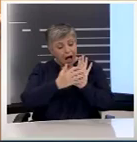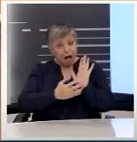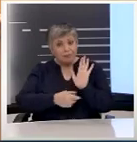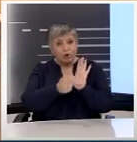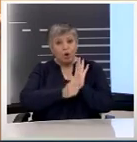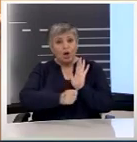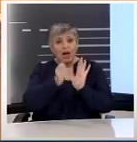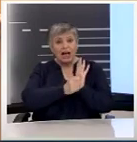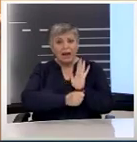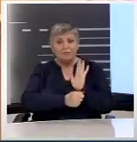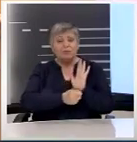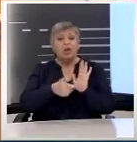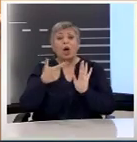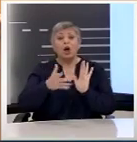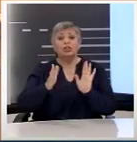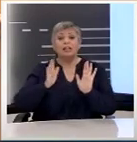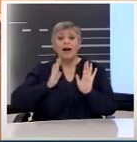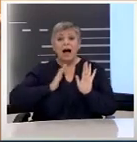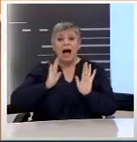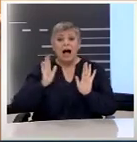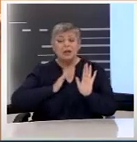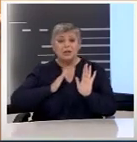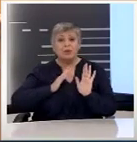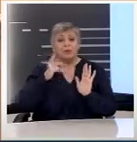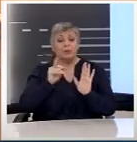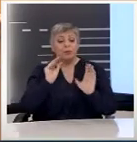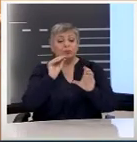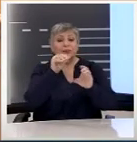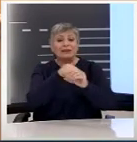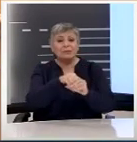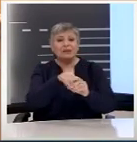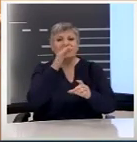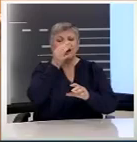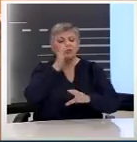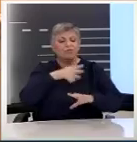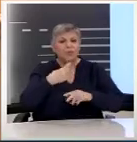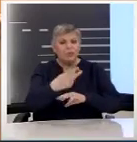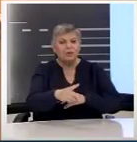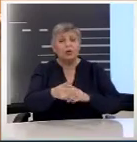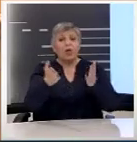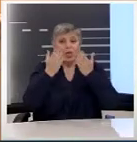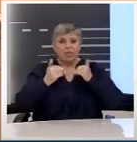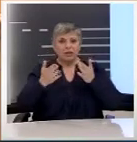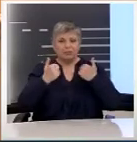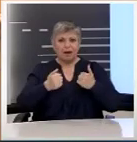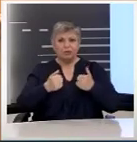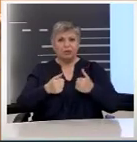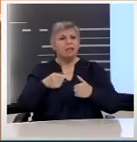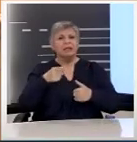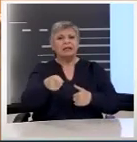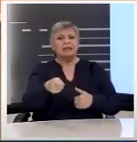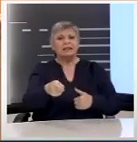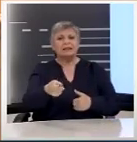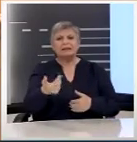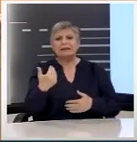αυτούργοι, δεν το καταλαβαίνετε. Και λέτε και κάτι άλλο το οποίο είναι εξίσου παράλογο.